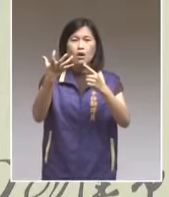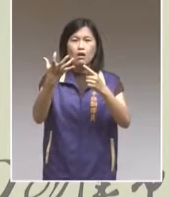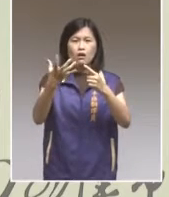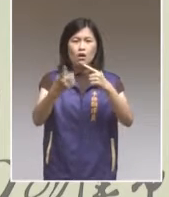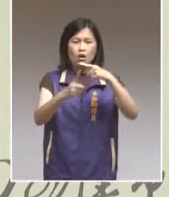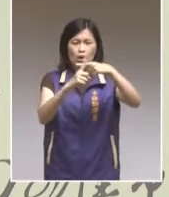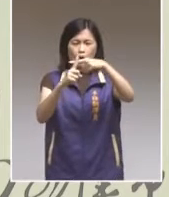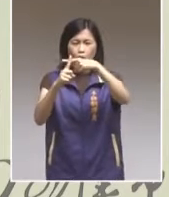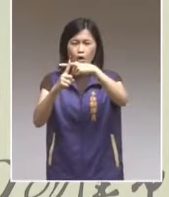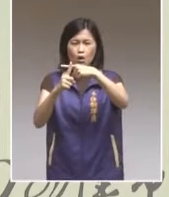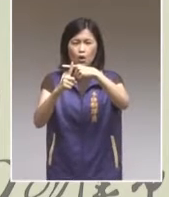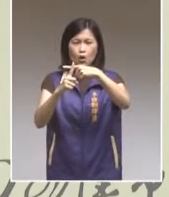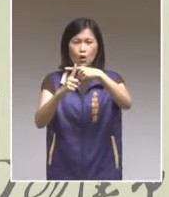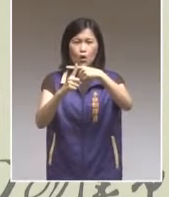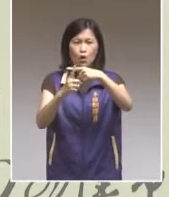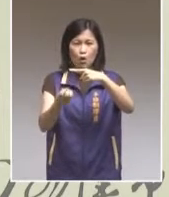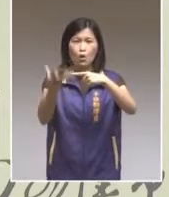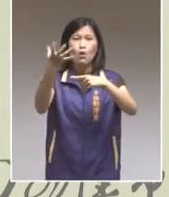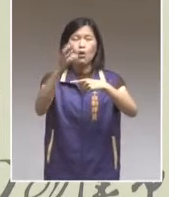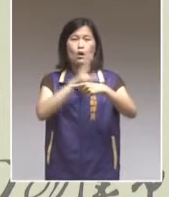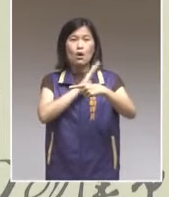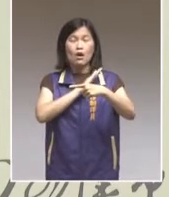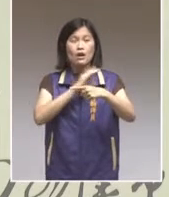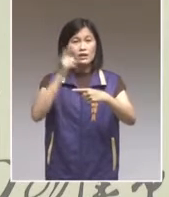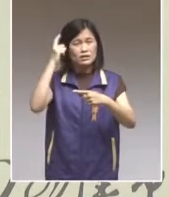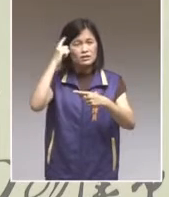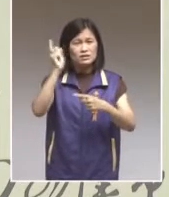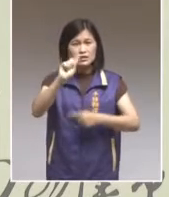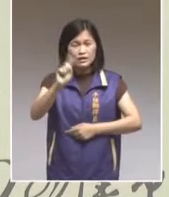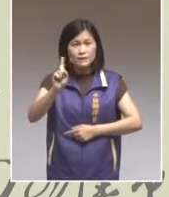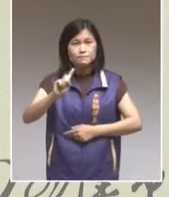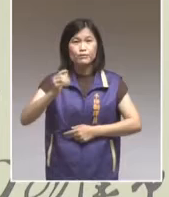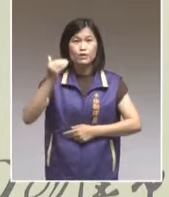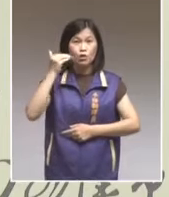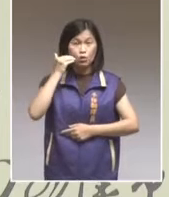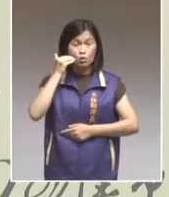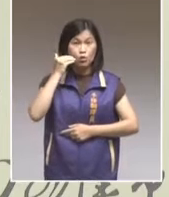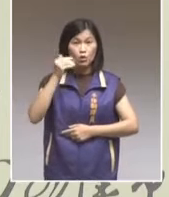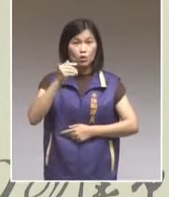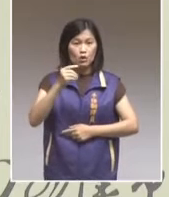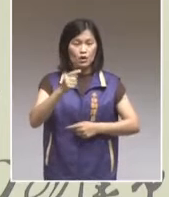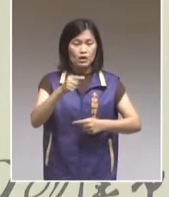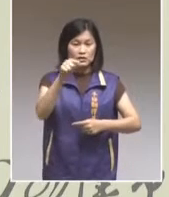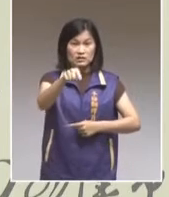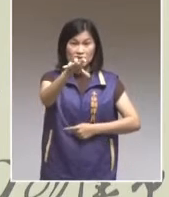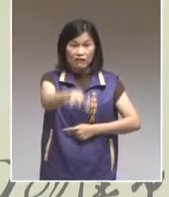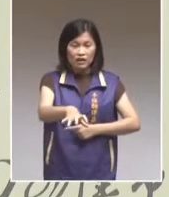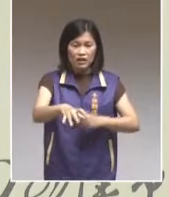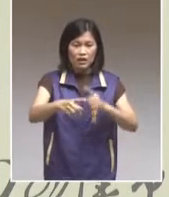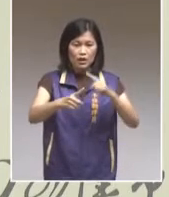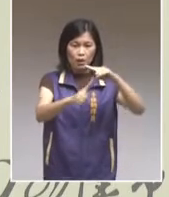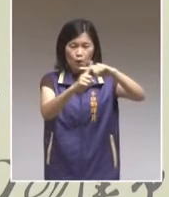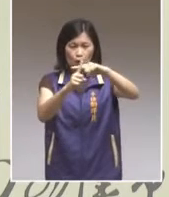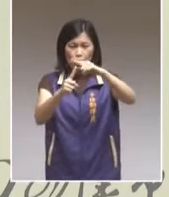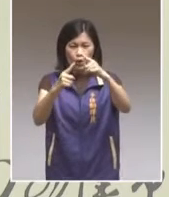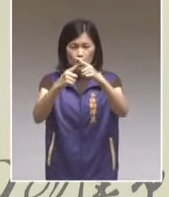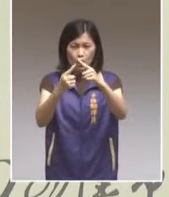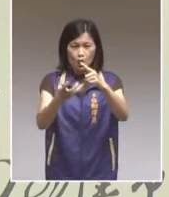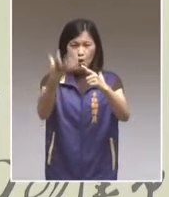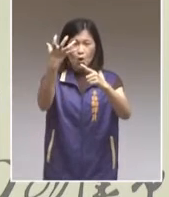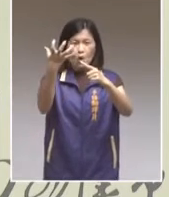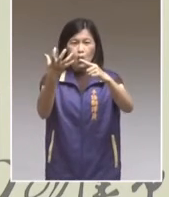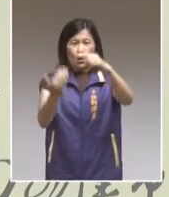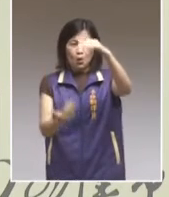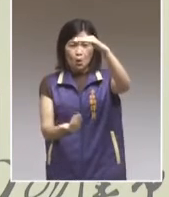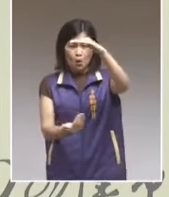增加。好，啊，所以啊，到达当一个地方的啊这个确诊个案数好，啊，或者检验的量能到达